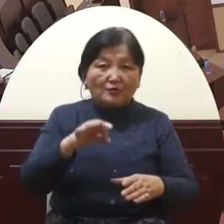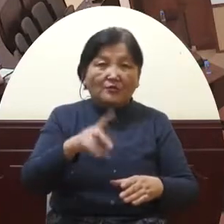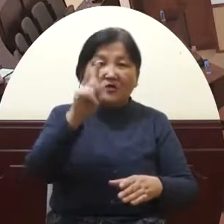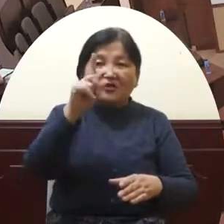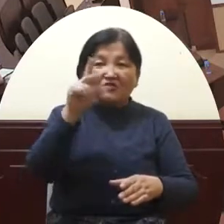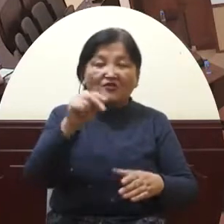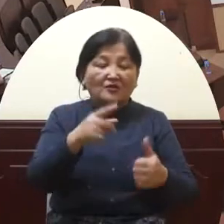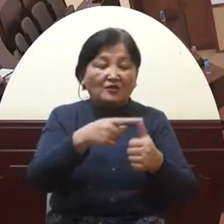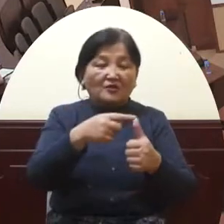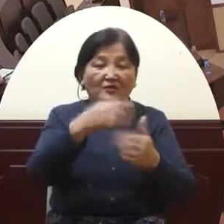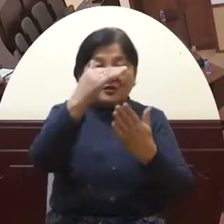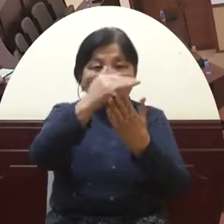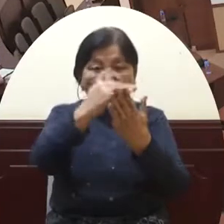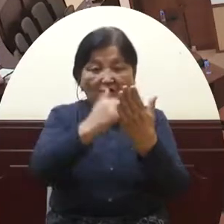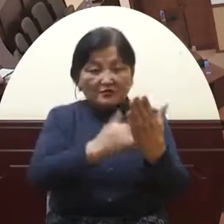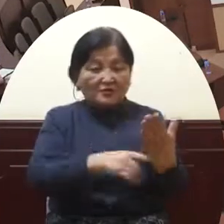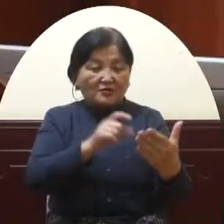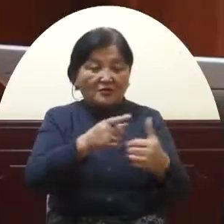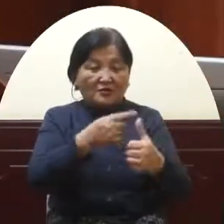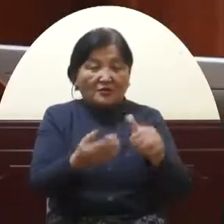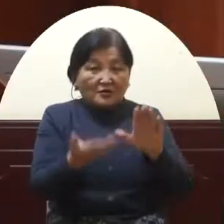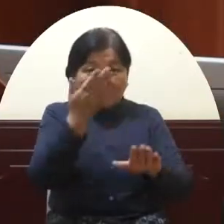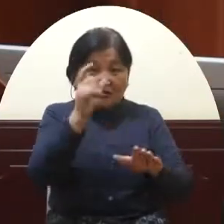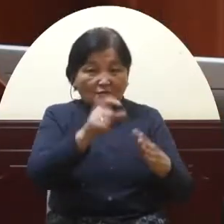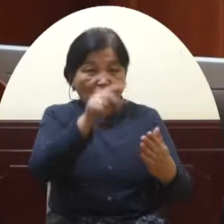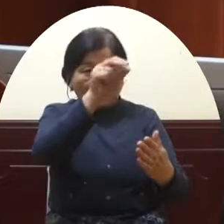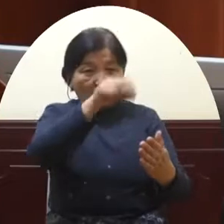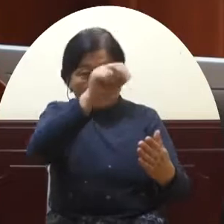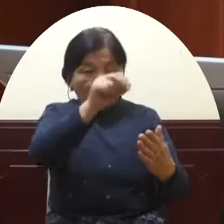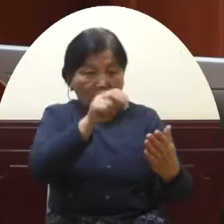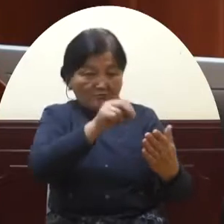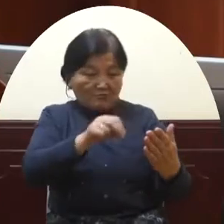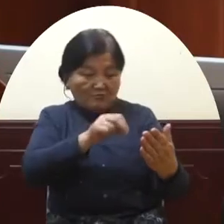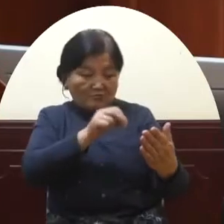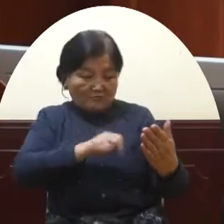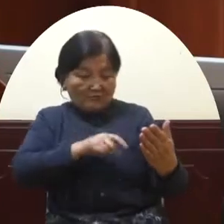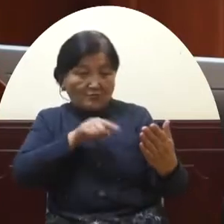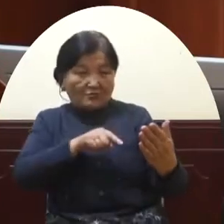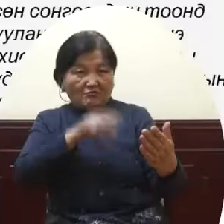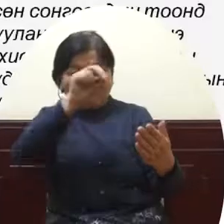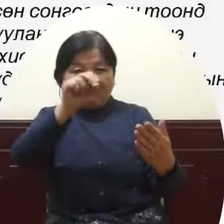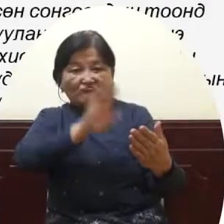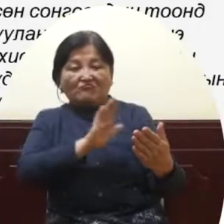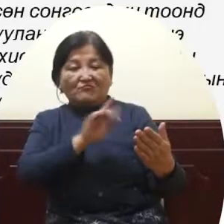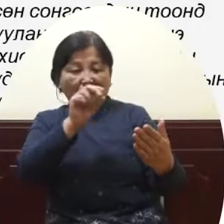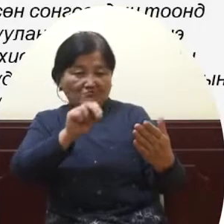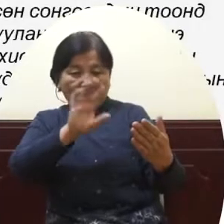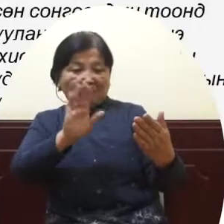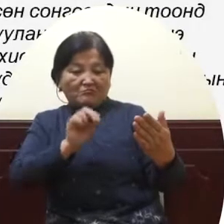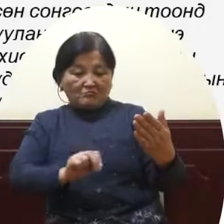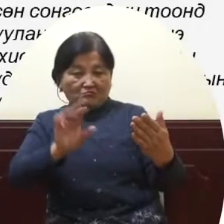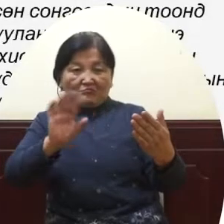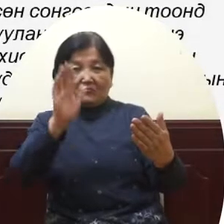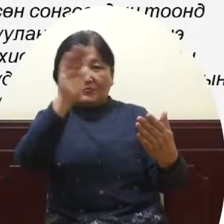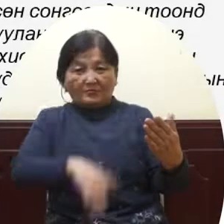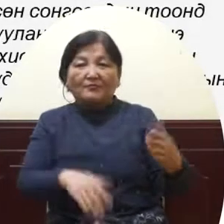нэгч нэр дэвшигчийн төлөө санал өгөөгөө бол нэгийг нь ч дэмжээгүй санал гэж үзэн тухайн сонгогчийг санал өгсөн сонгогчдын тоонд